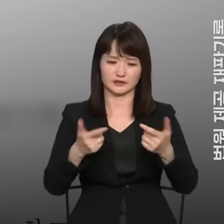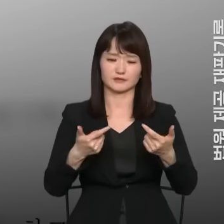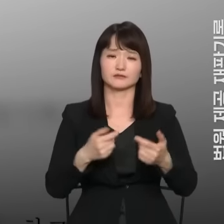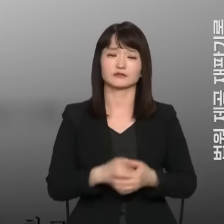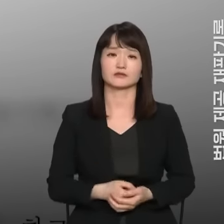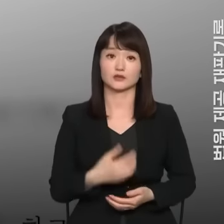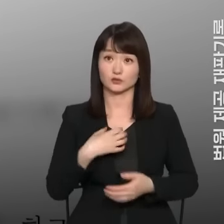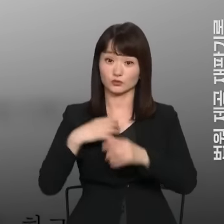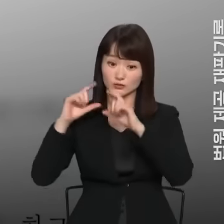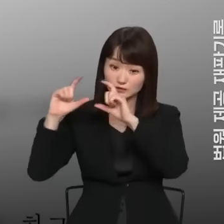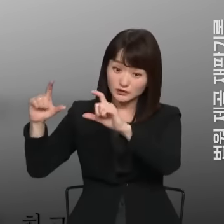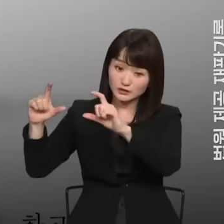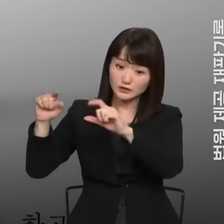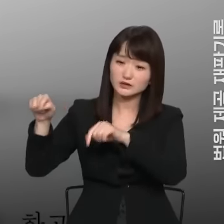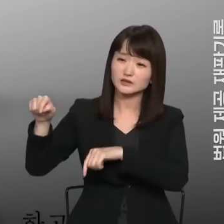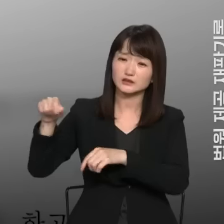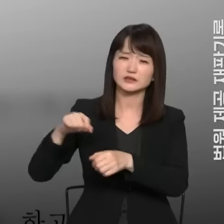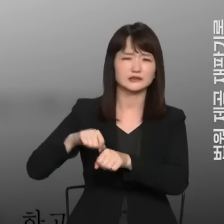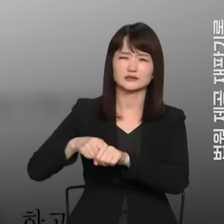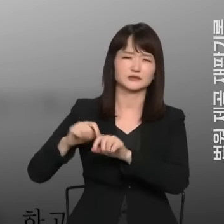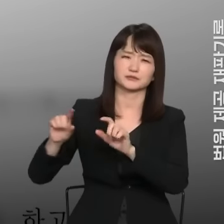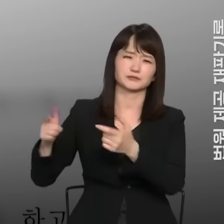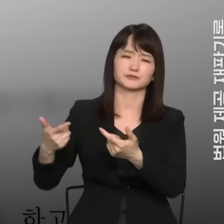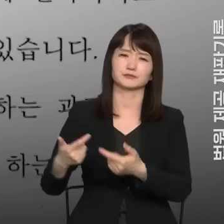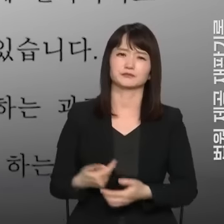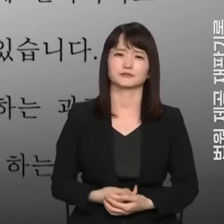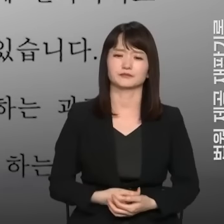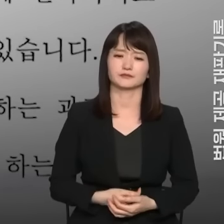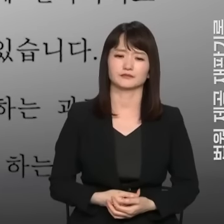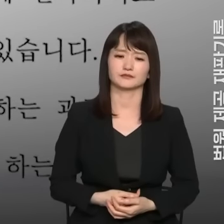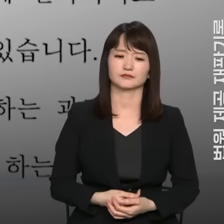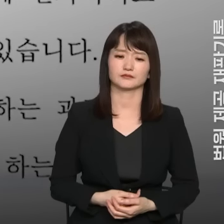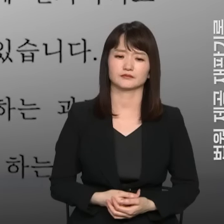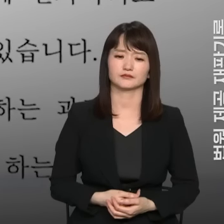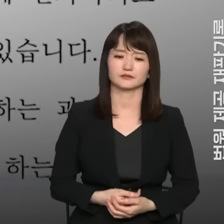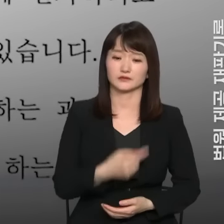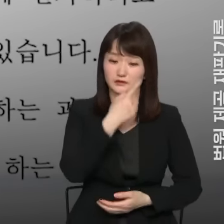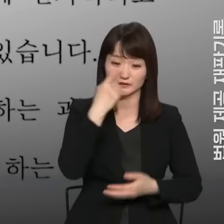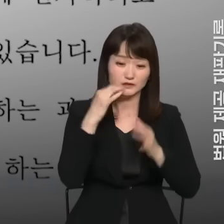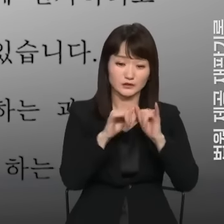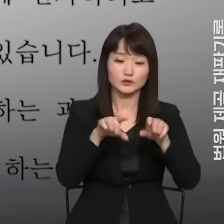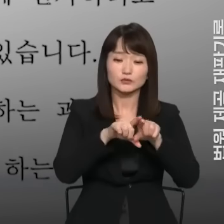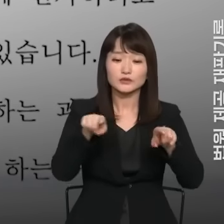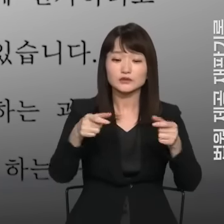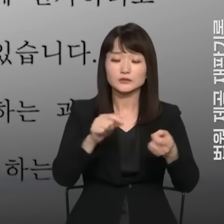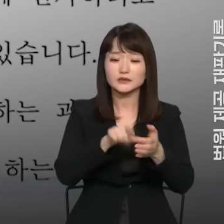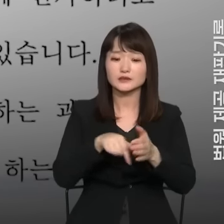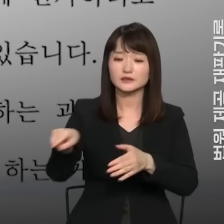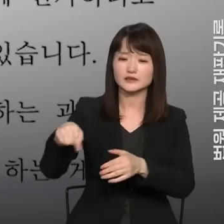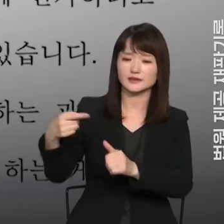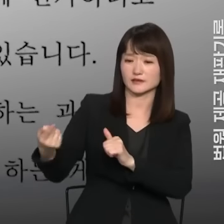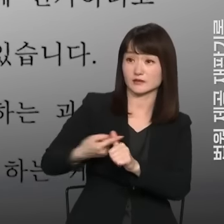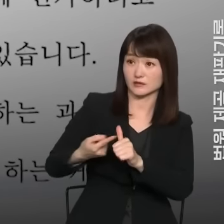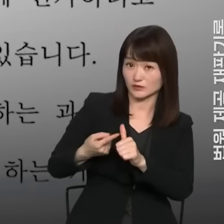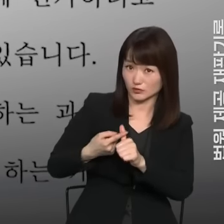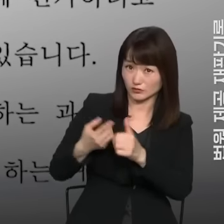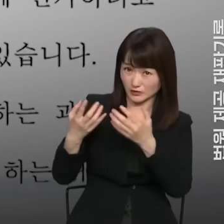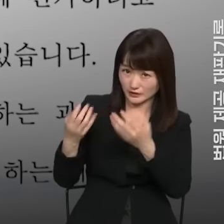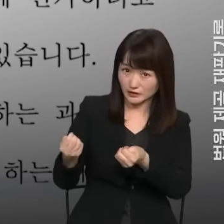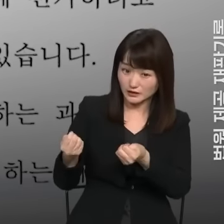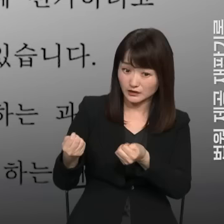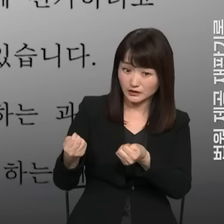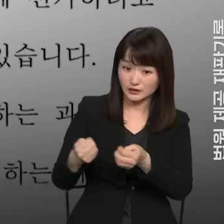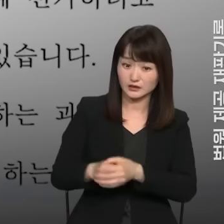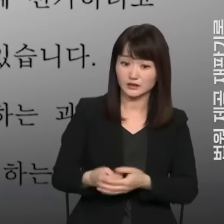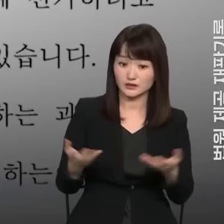증인이 전달했잖아요. 아, 그러면 징계가 아닙니다. 증인이 이렇게 말할 때 그런 뭐 많이 하시나요?